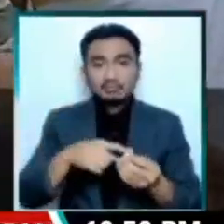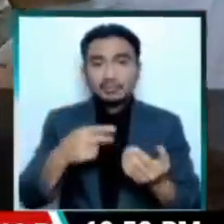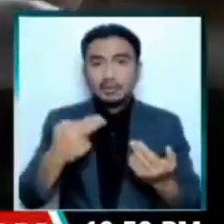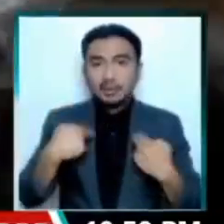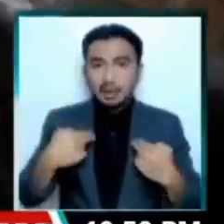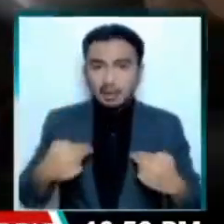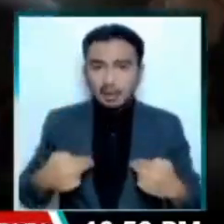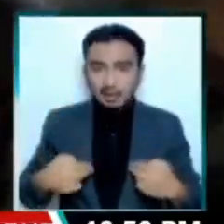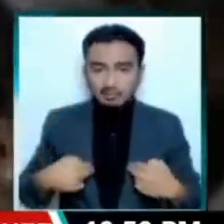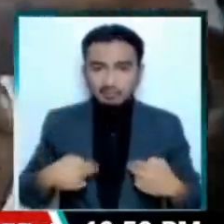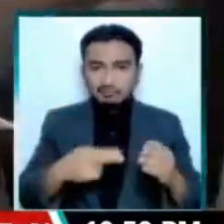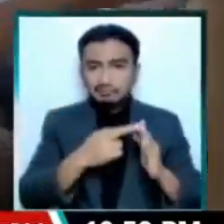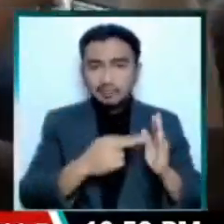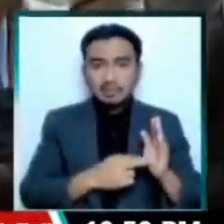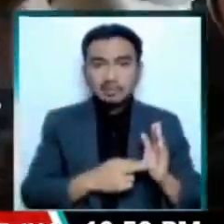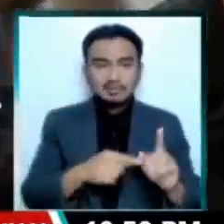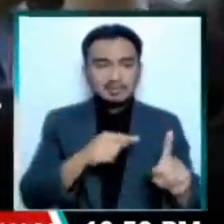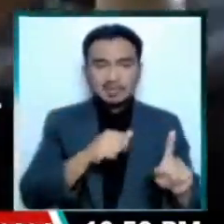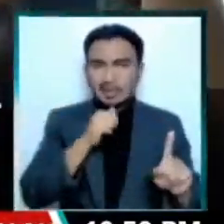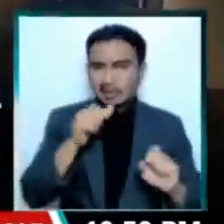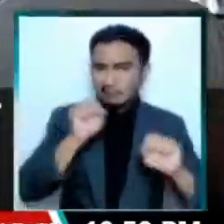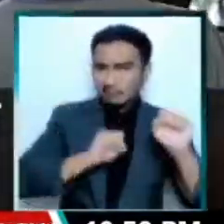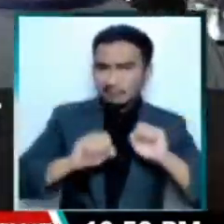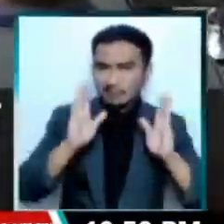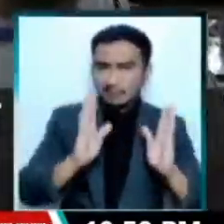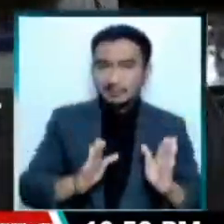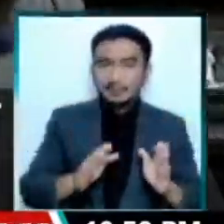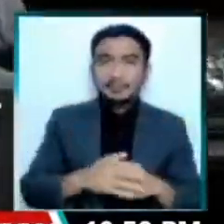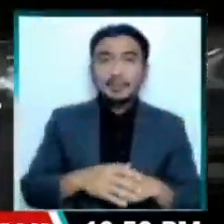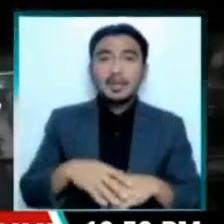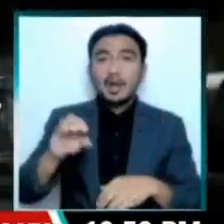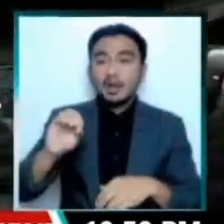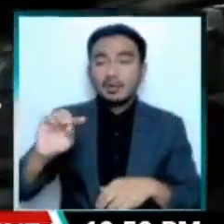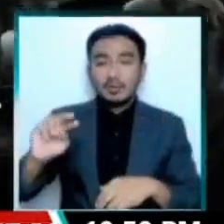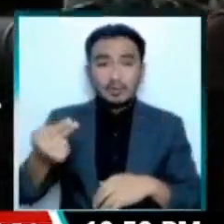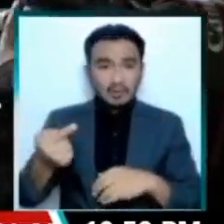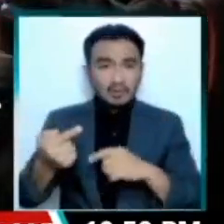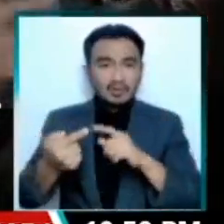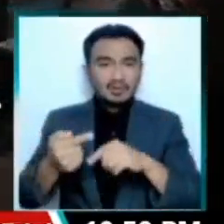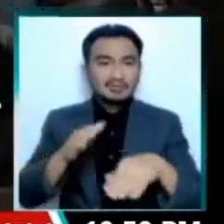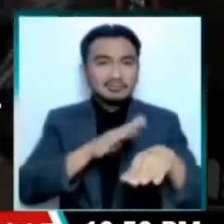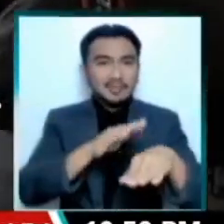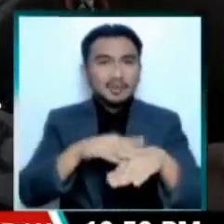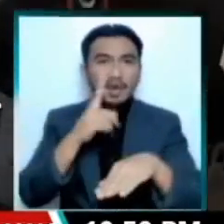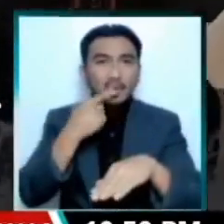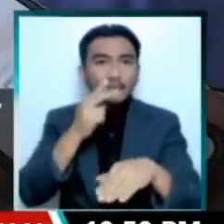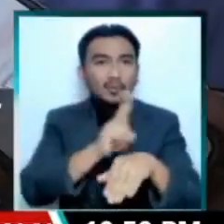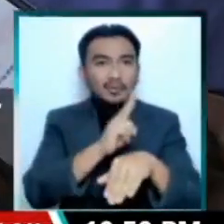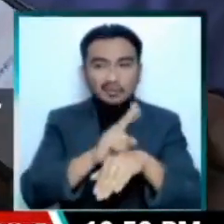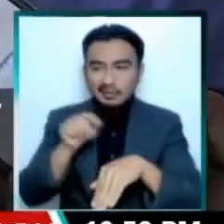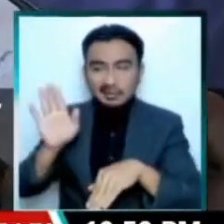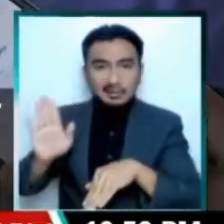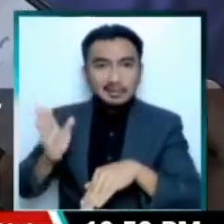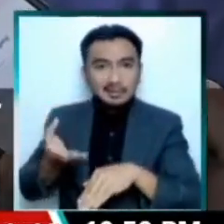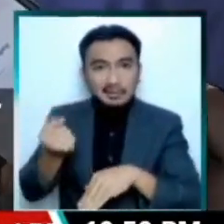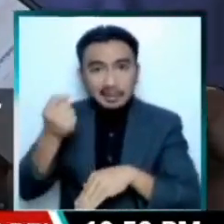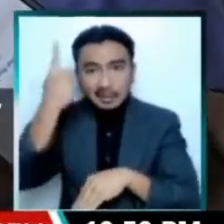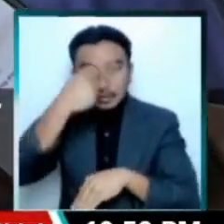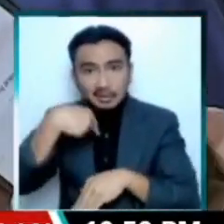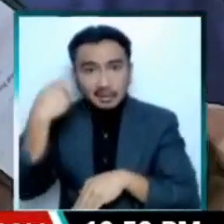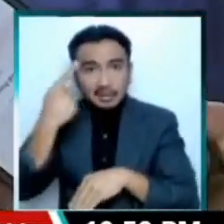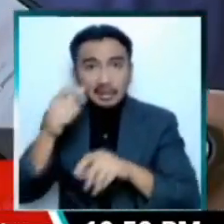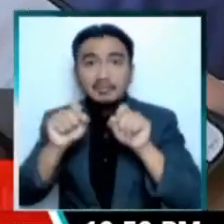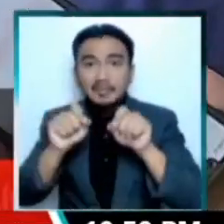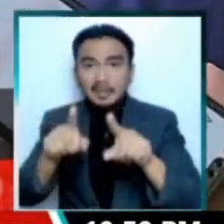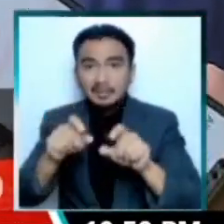ito. Nagbabala naman si Ong sa ilang gumagamit di umano sa kanyang mukha para makabenta ng supplements. Na-report ko na sa